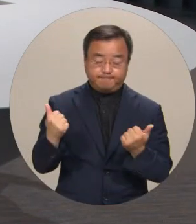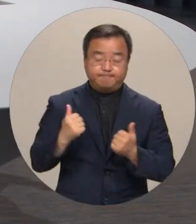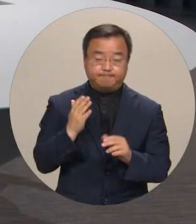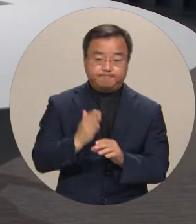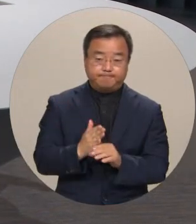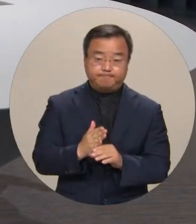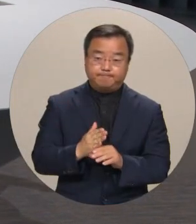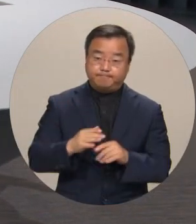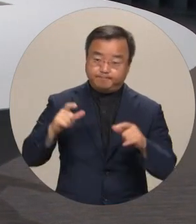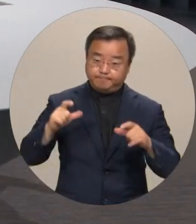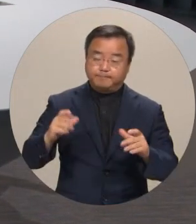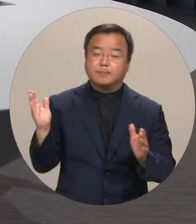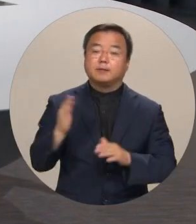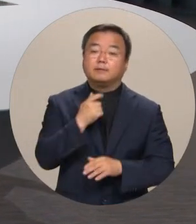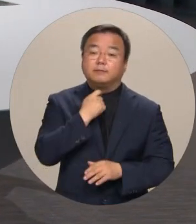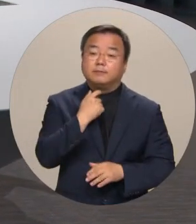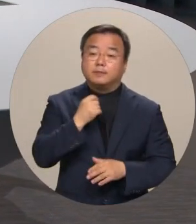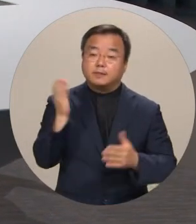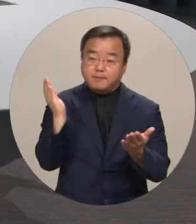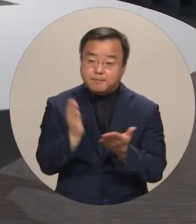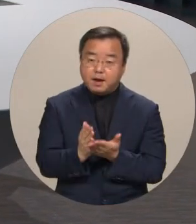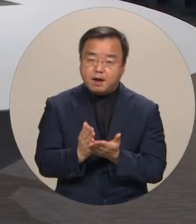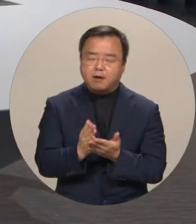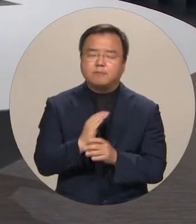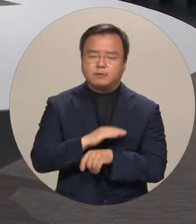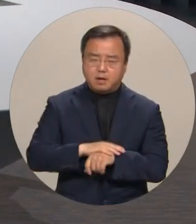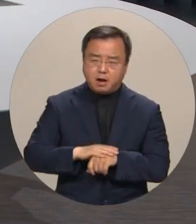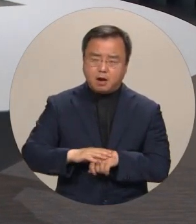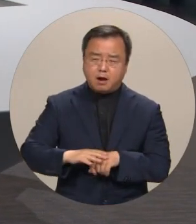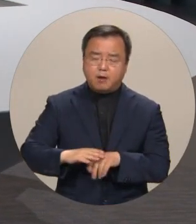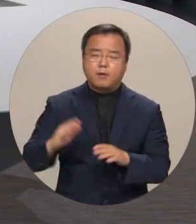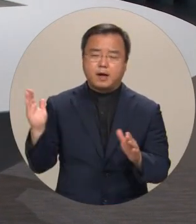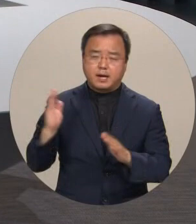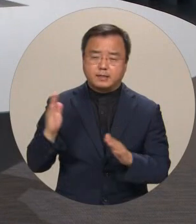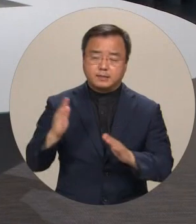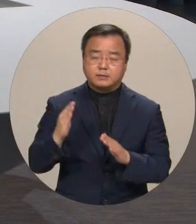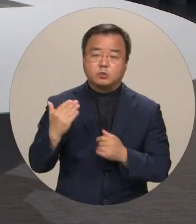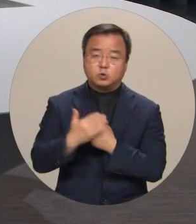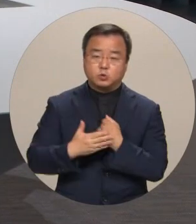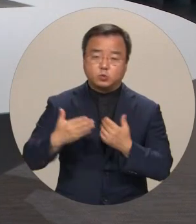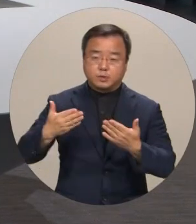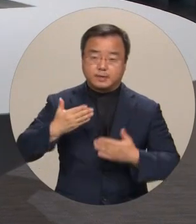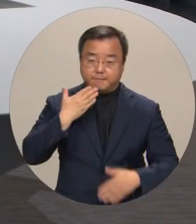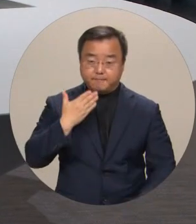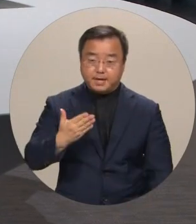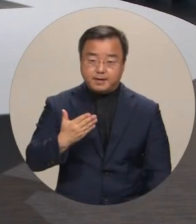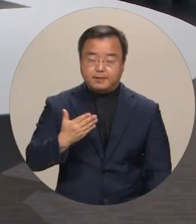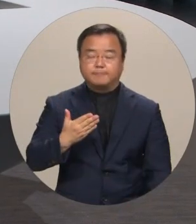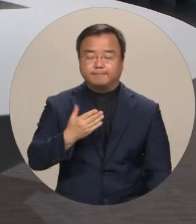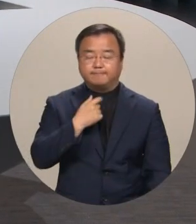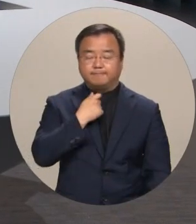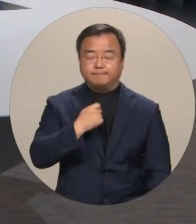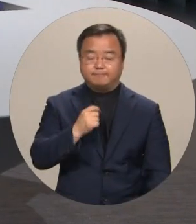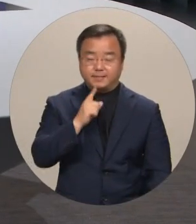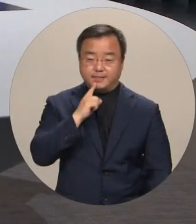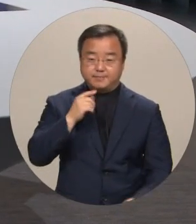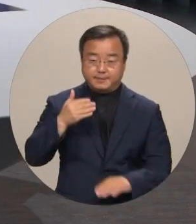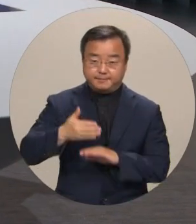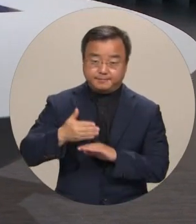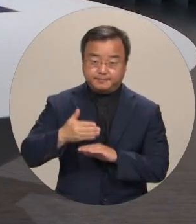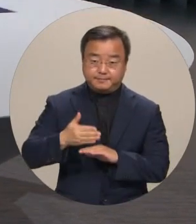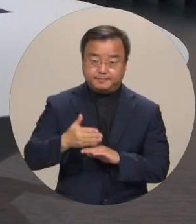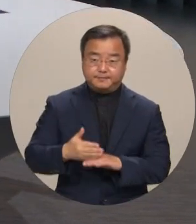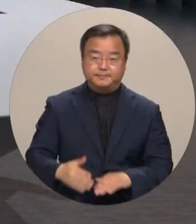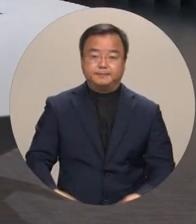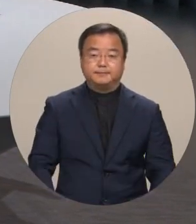지역 학생들의 수요를 잘 반영한 맞춤형 제도로 많은 학생들이 혜택을 받을 수 있으면 좋겠습니다 진태기자 잘